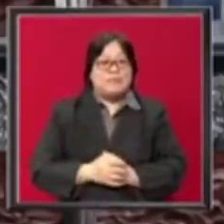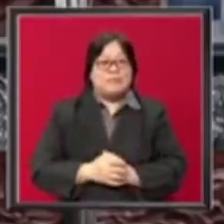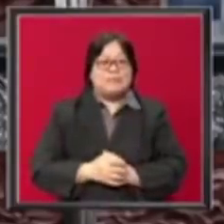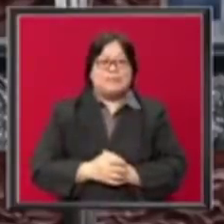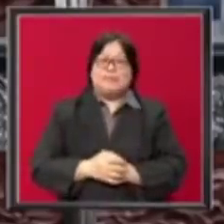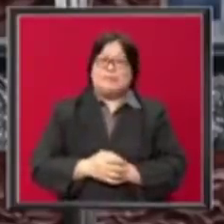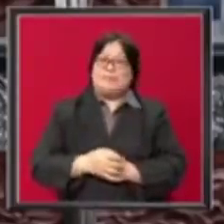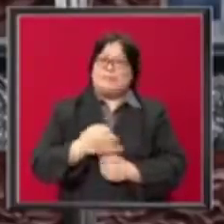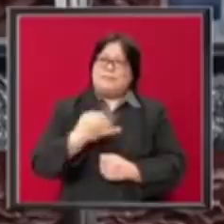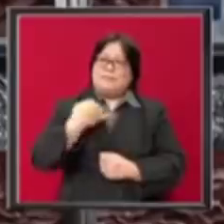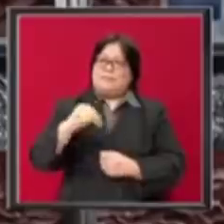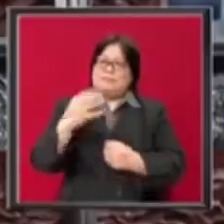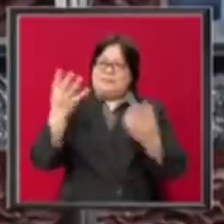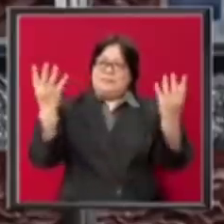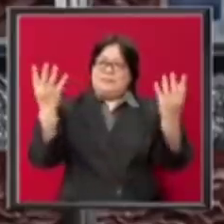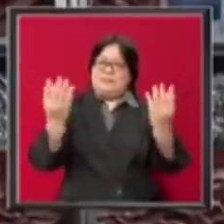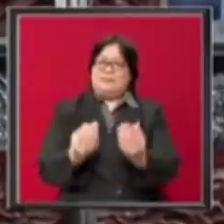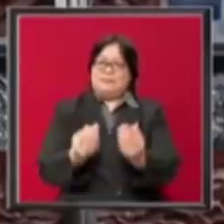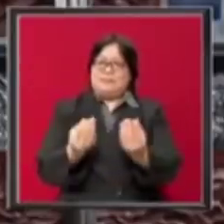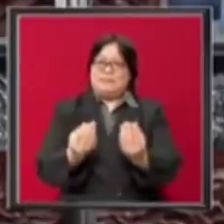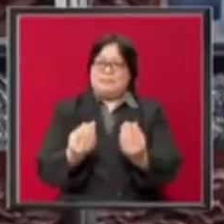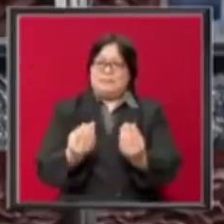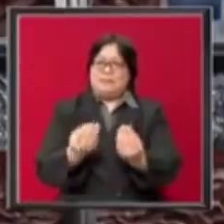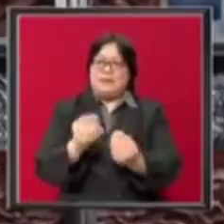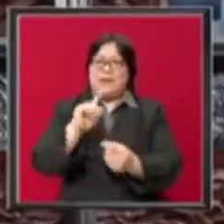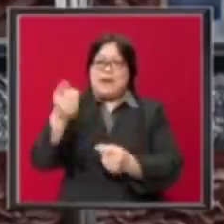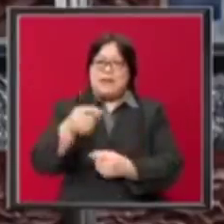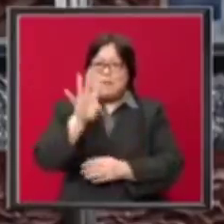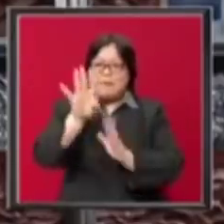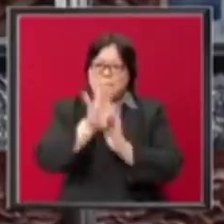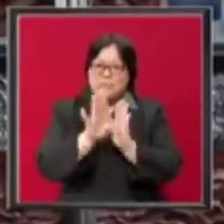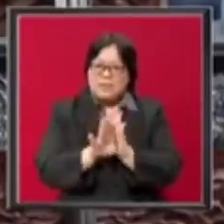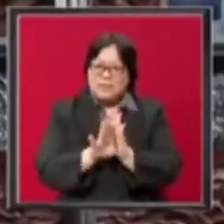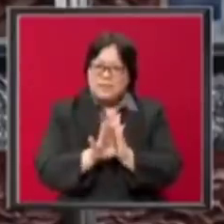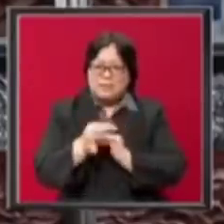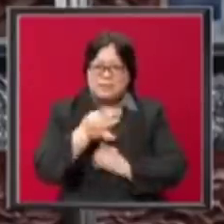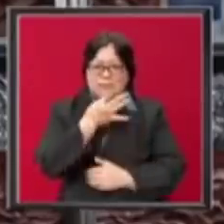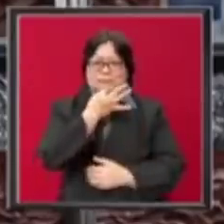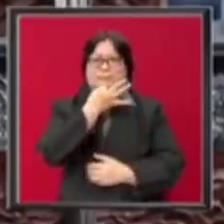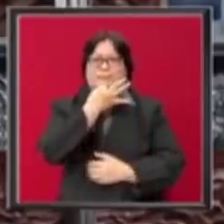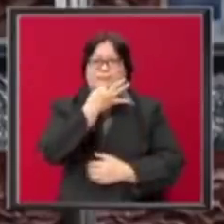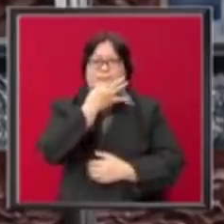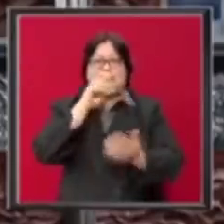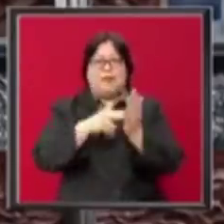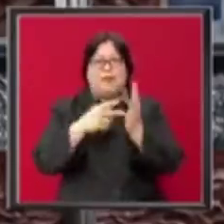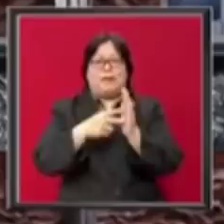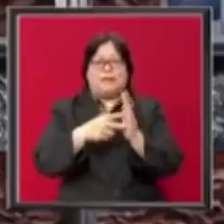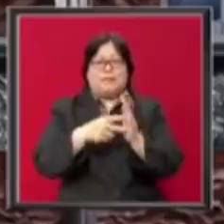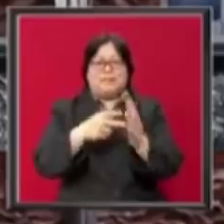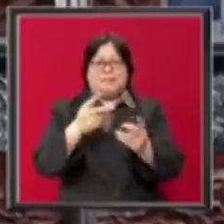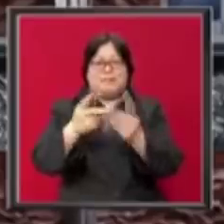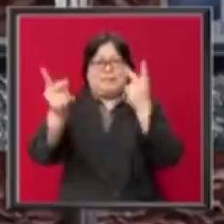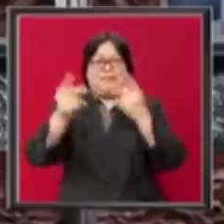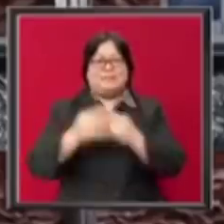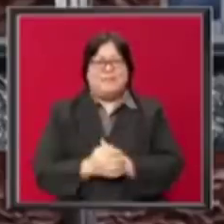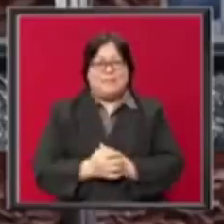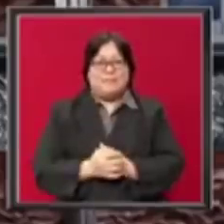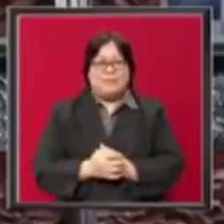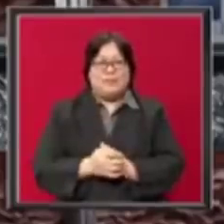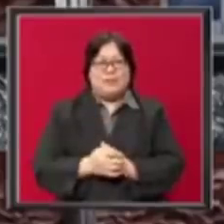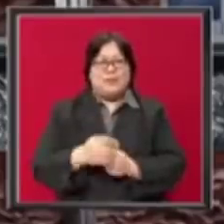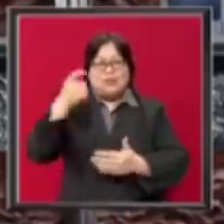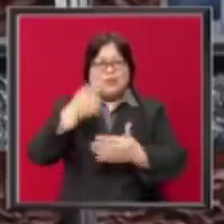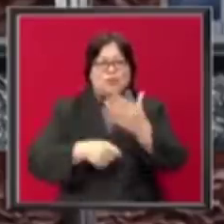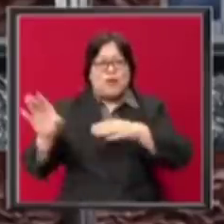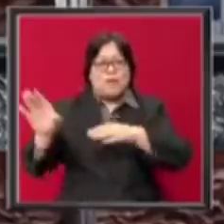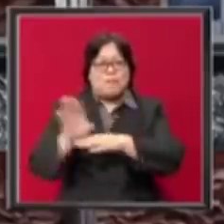mustahil susutan penyusutan hanya 4 bilion. Jadi unjuran itu sangat tidak munasabah. Unjuran